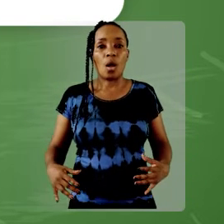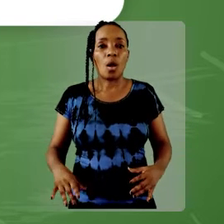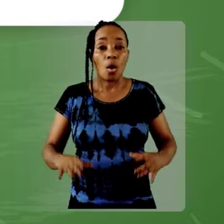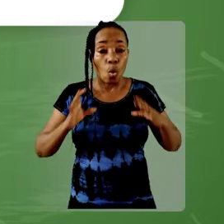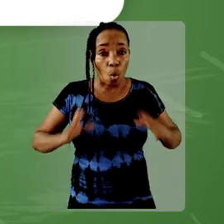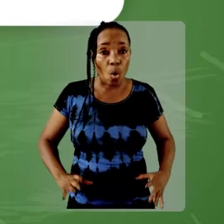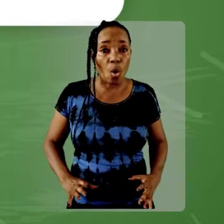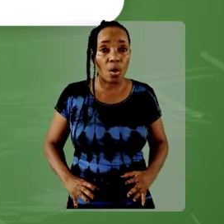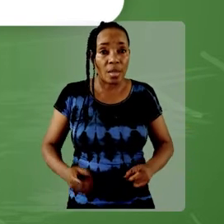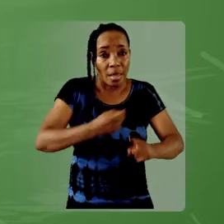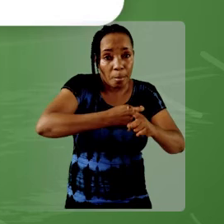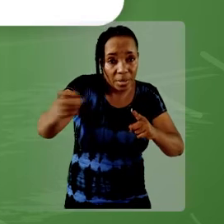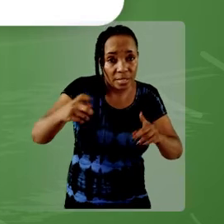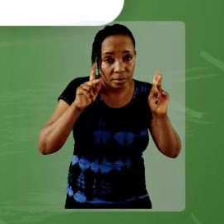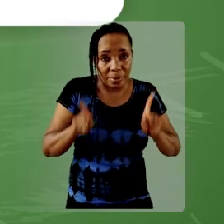lésions.